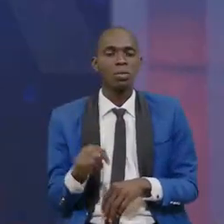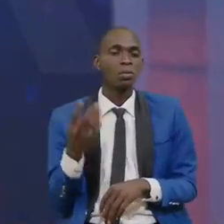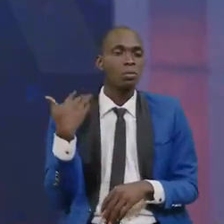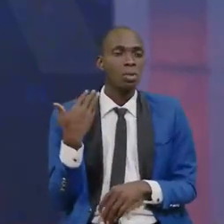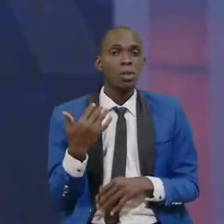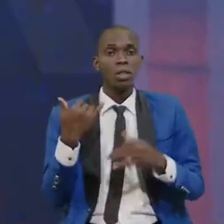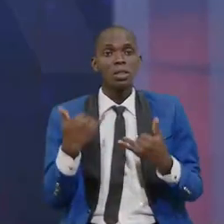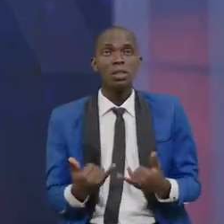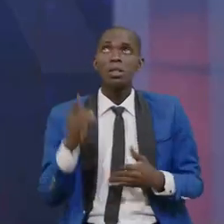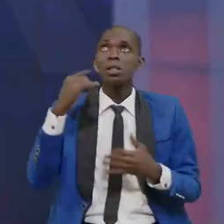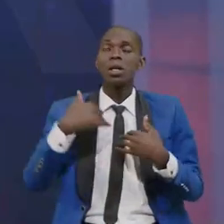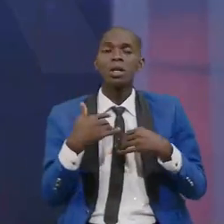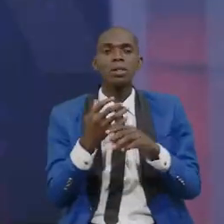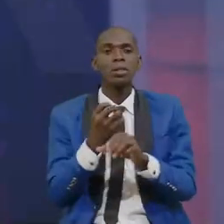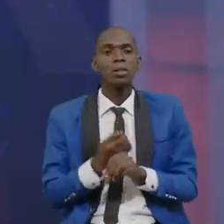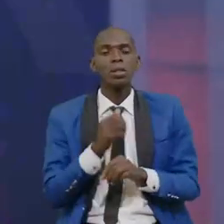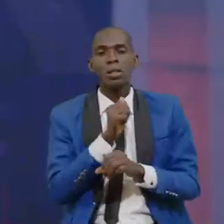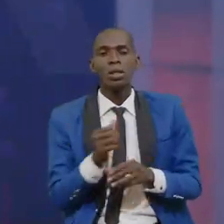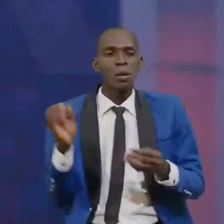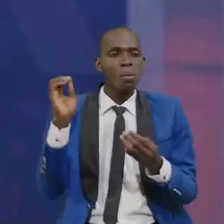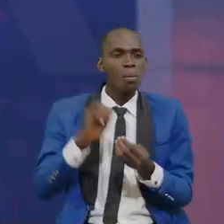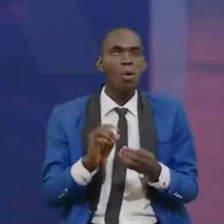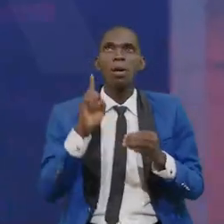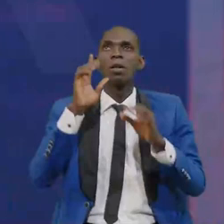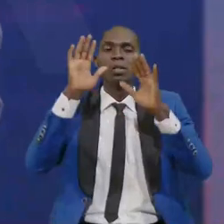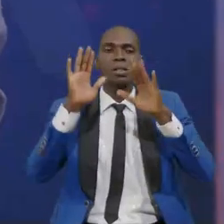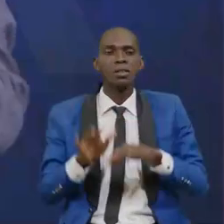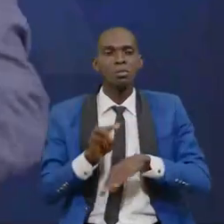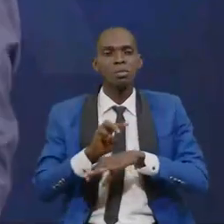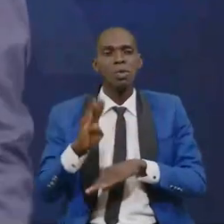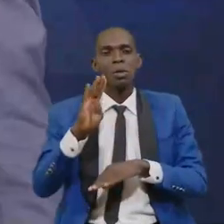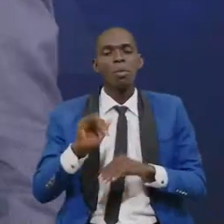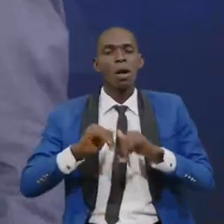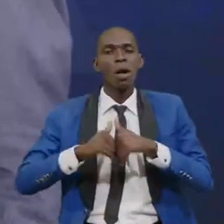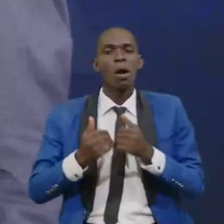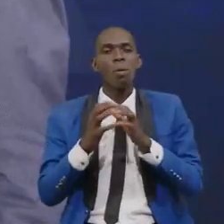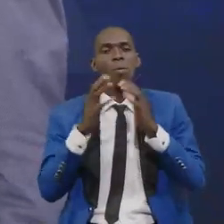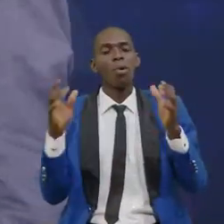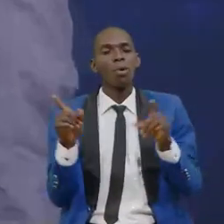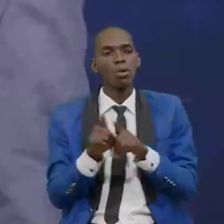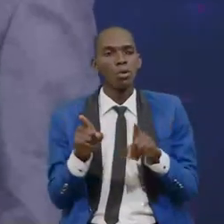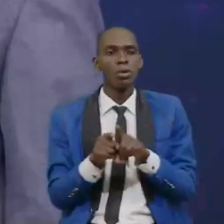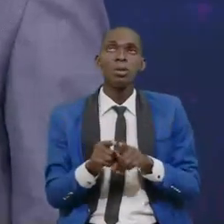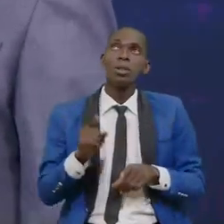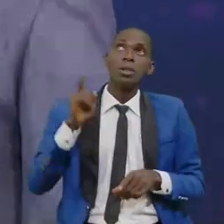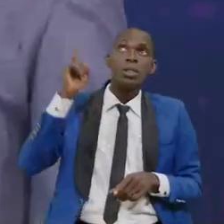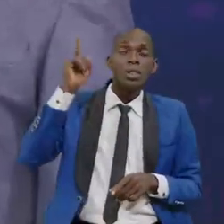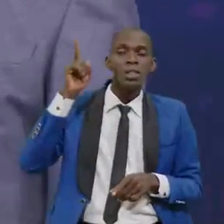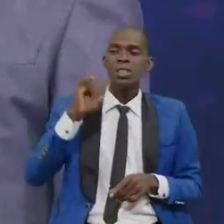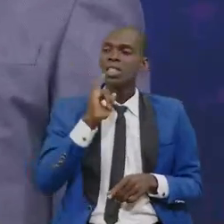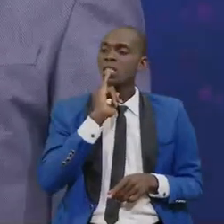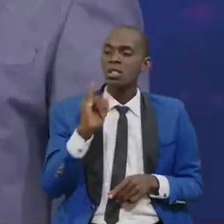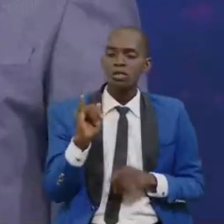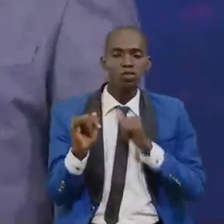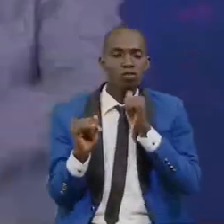Maintenant, il a obtenu un ministère d'autant supérieur qu'il est le médiateur. C'est pas qu'il était,